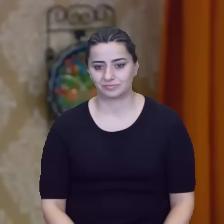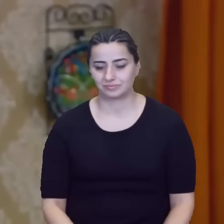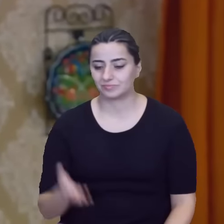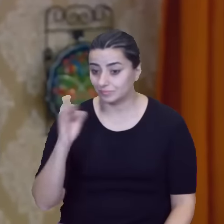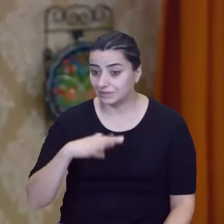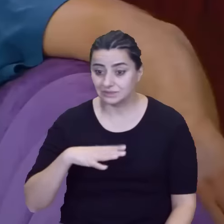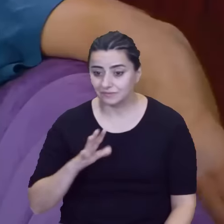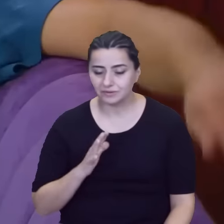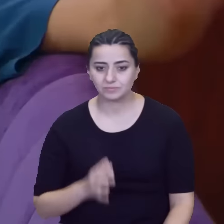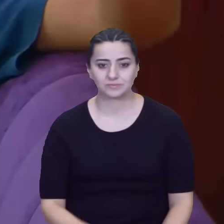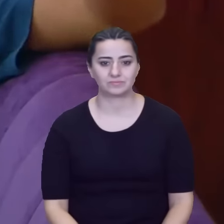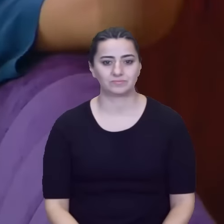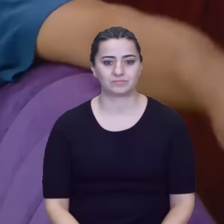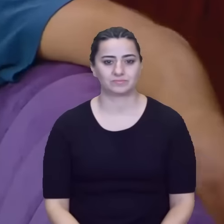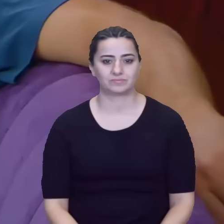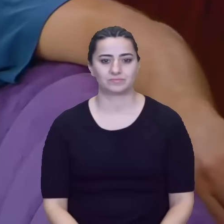mi bir isteğin?